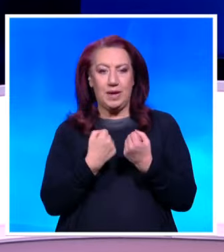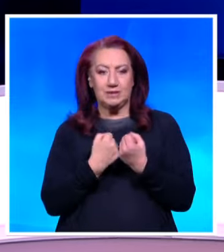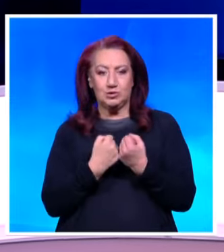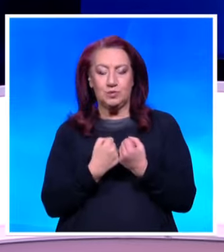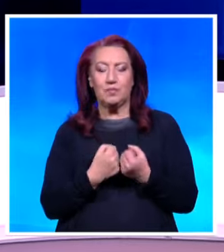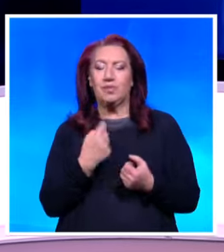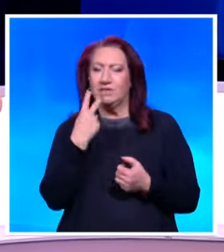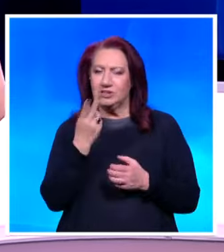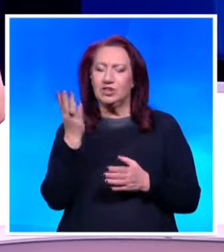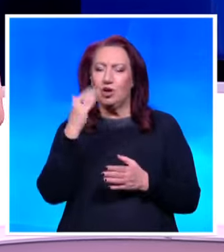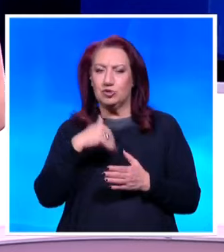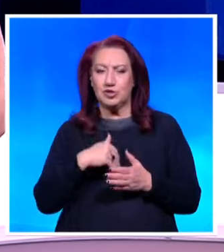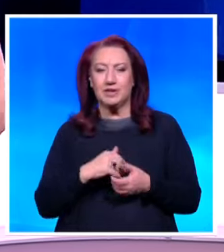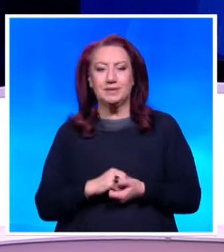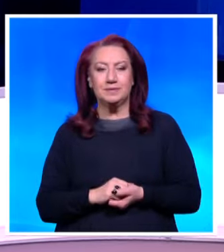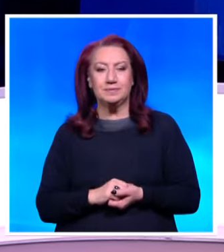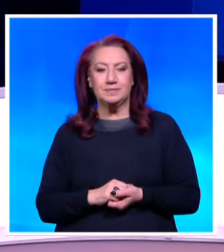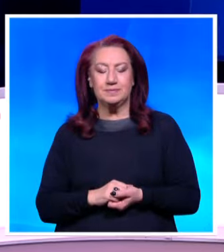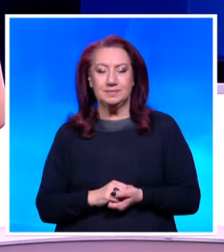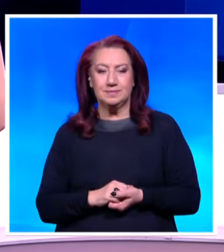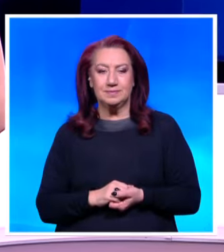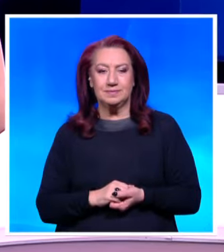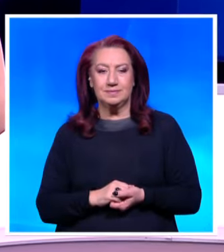ще ни разкаже повече сега. Калян, здравей!